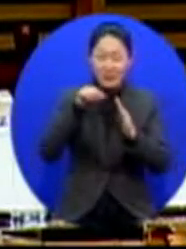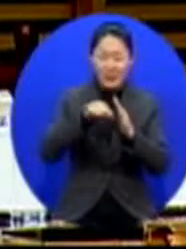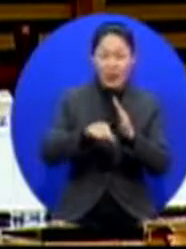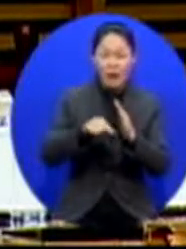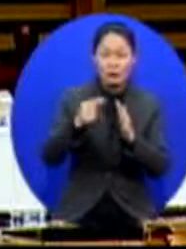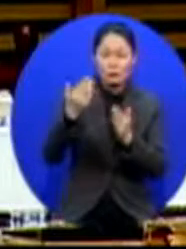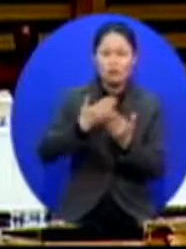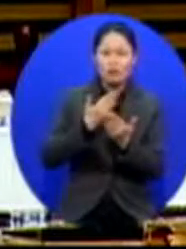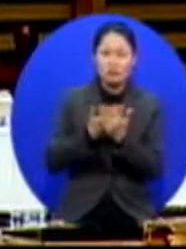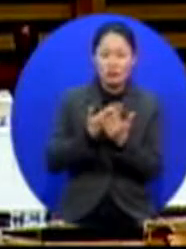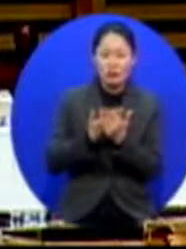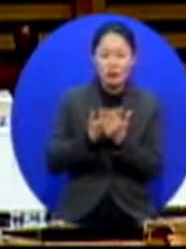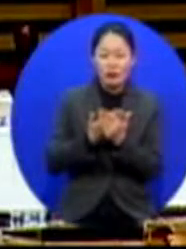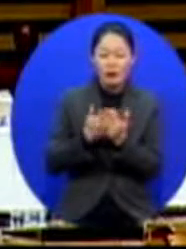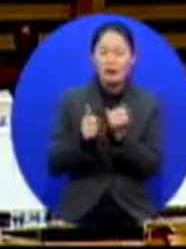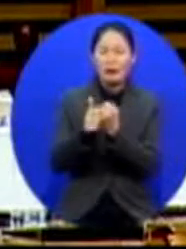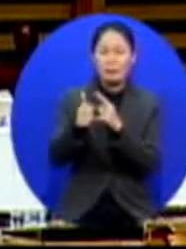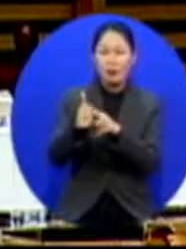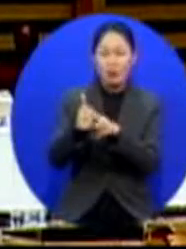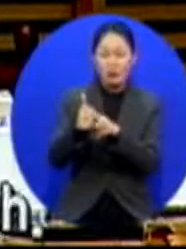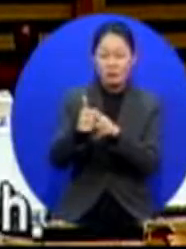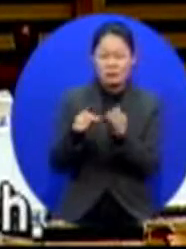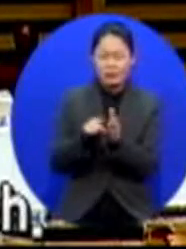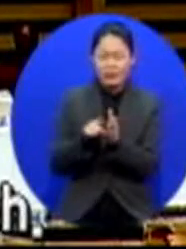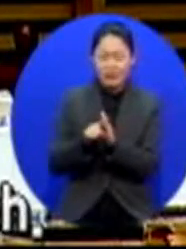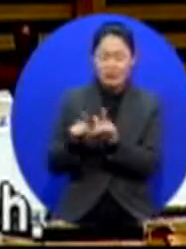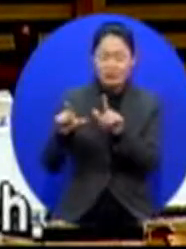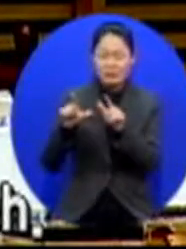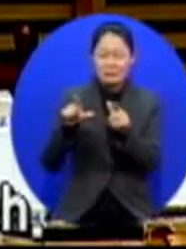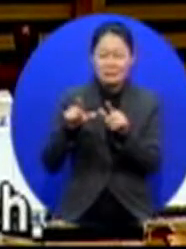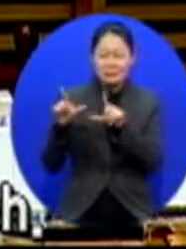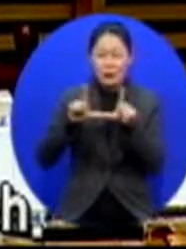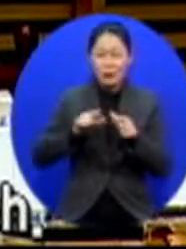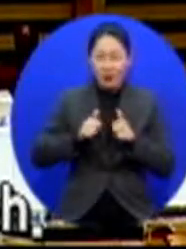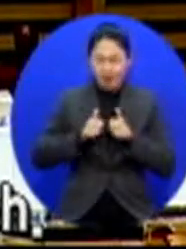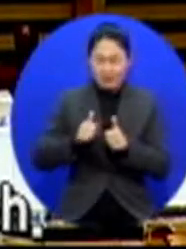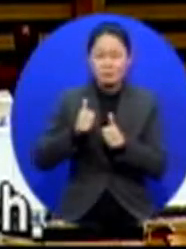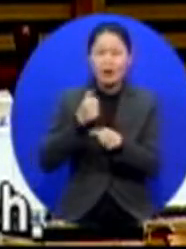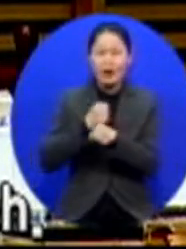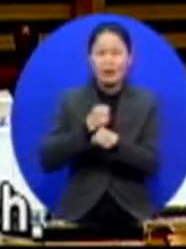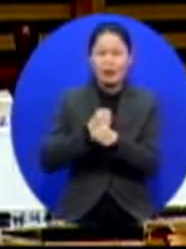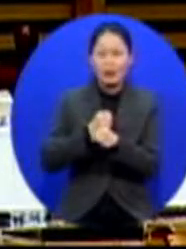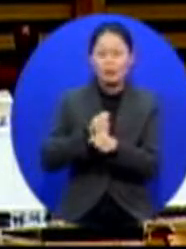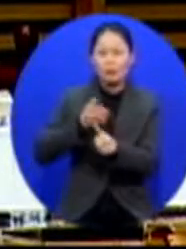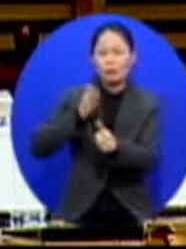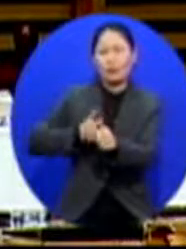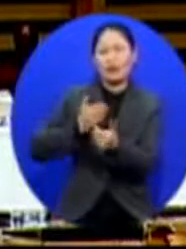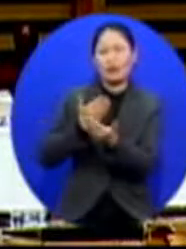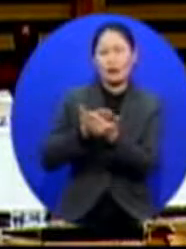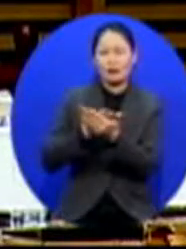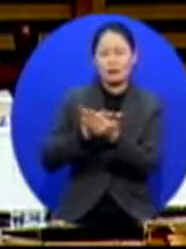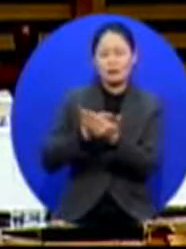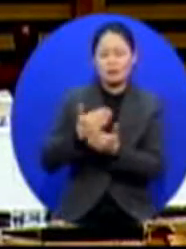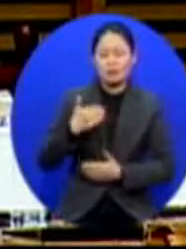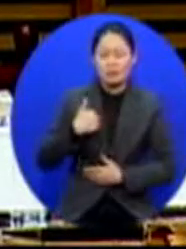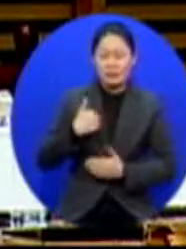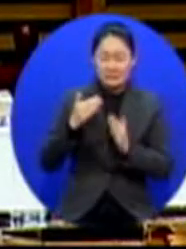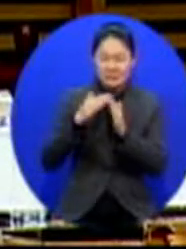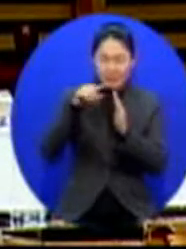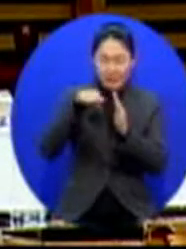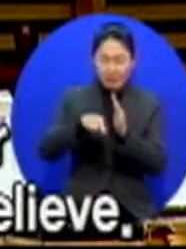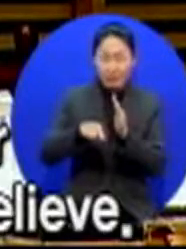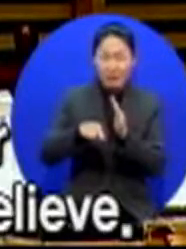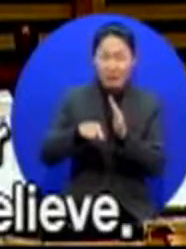남편 신앙생활 열심히 하도록 목사님이 좀 곤명 해주시기를 원해서 심방을 갔습니다